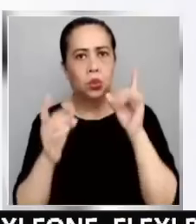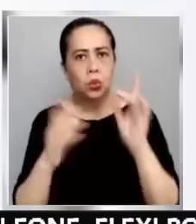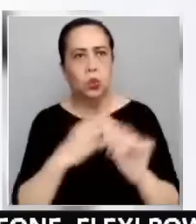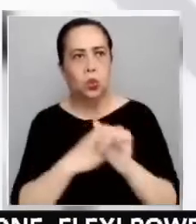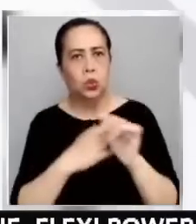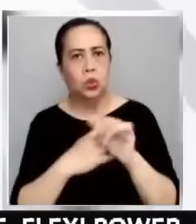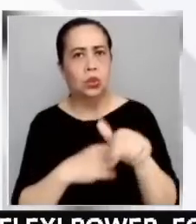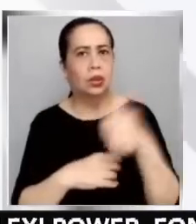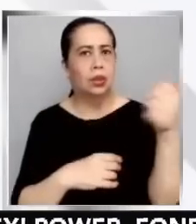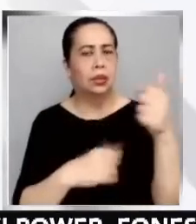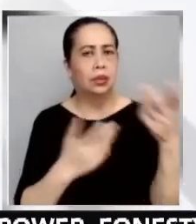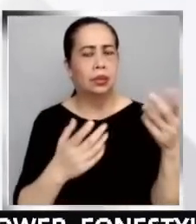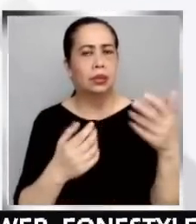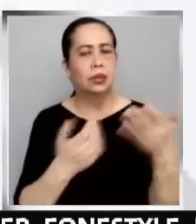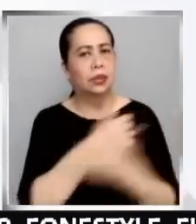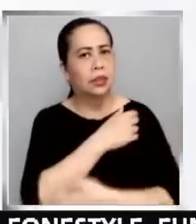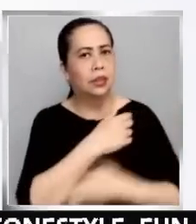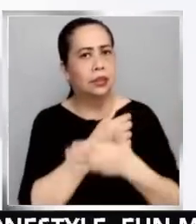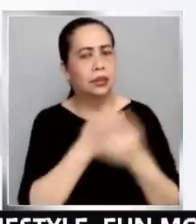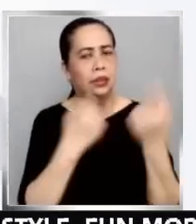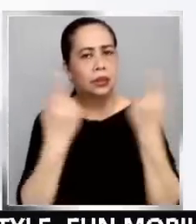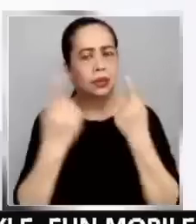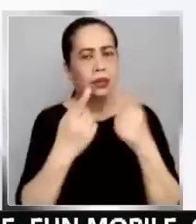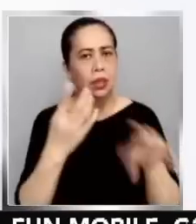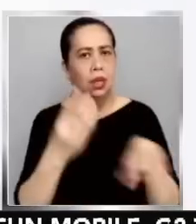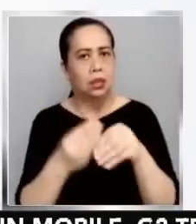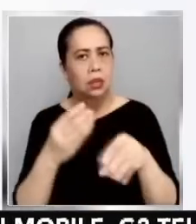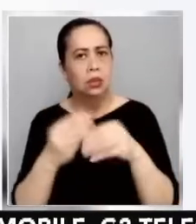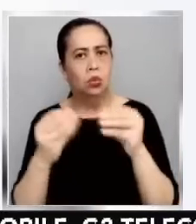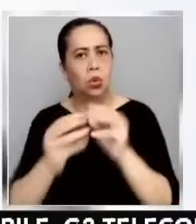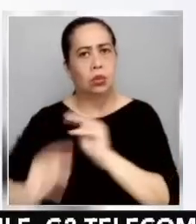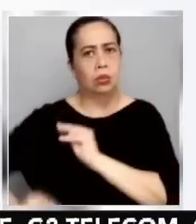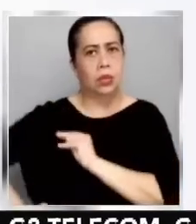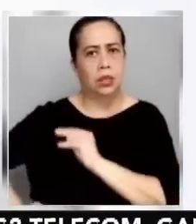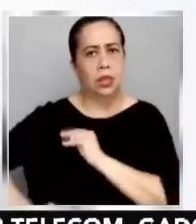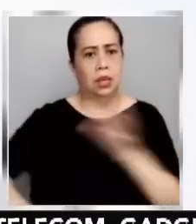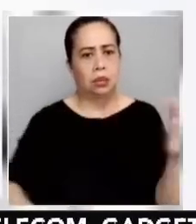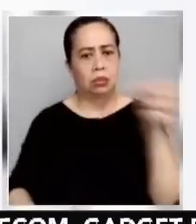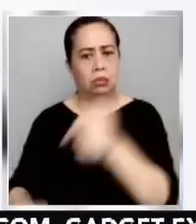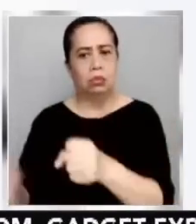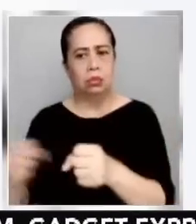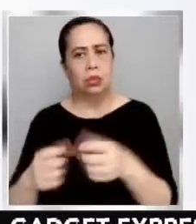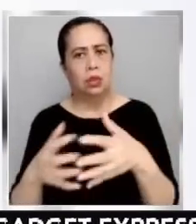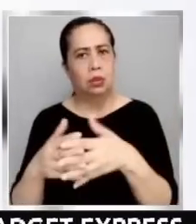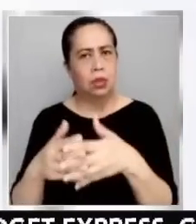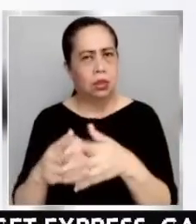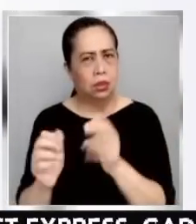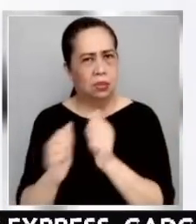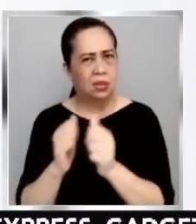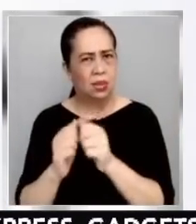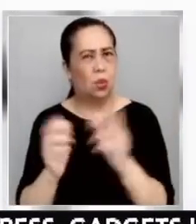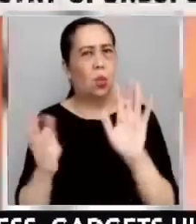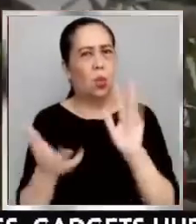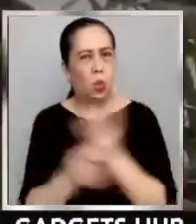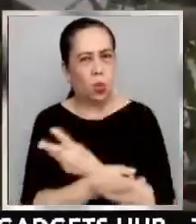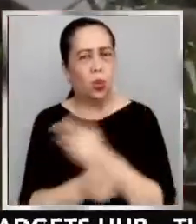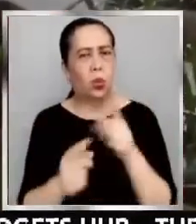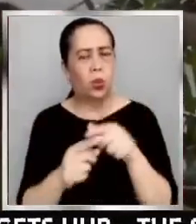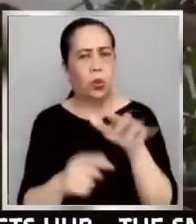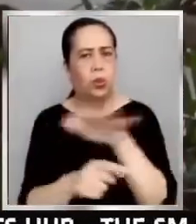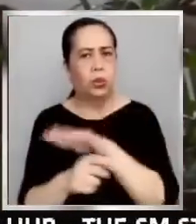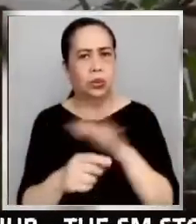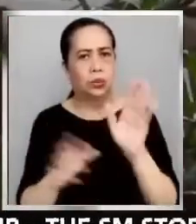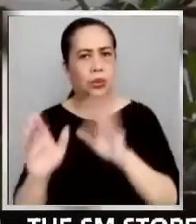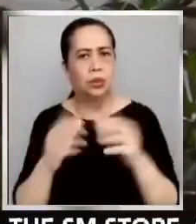ng iba. Ang pagdadagdag daw ng military deployment ng Amerika ay nagpapalala sa tensyon sa rehiyon. Wala